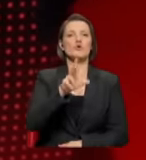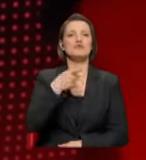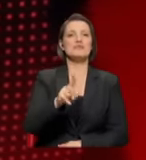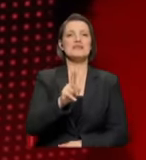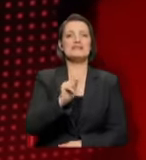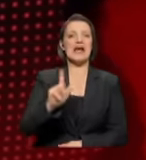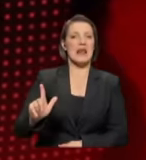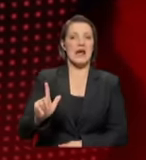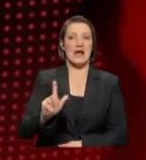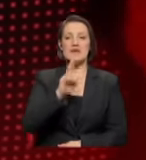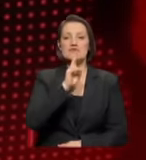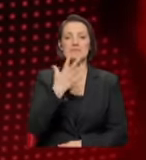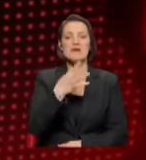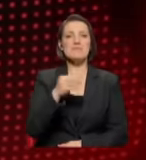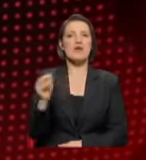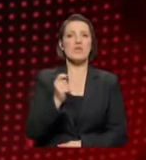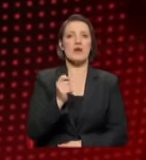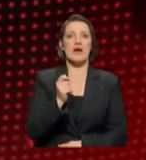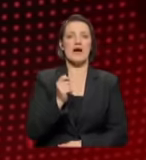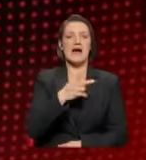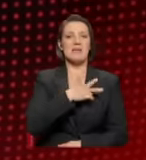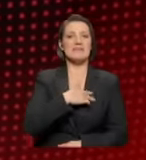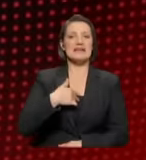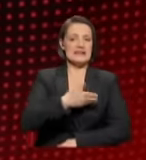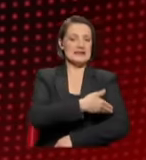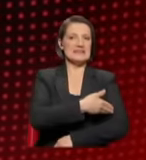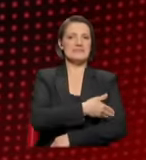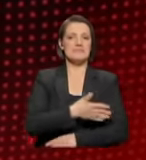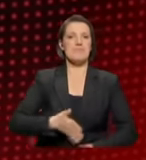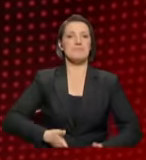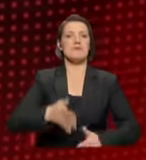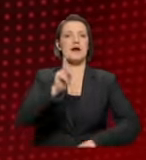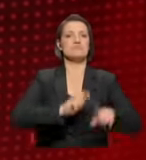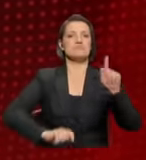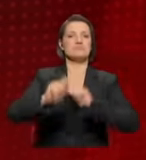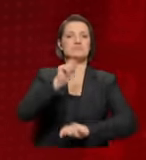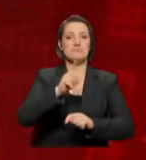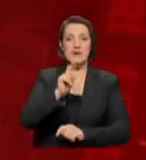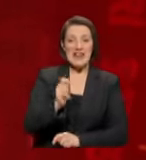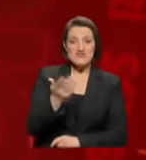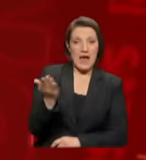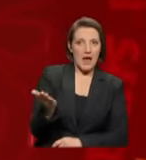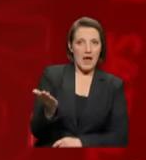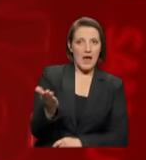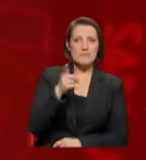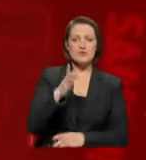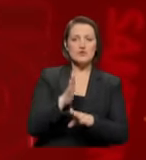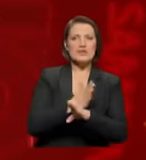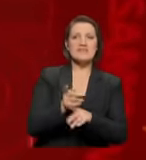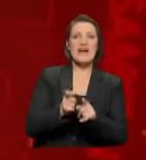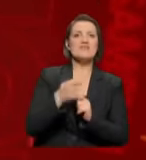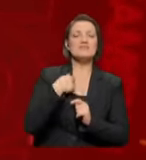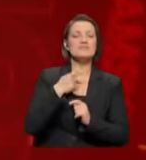bin liraya, 205 milyon liraya belediye hizmet binası yaptırmış. Bu bir ilçe, artık düşünün. Bunu neden